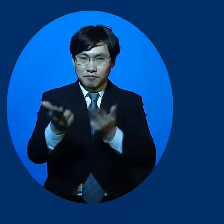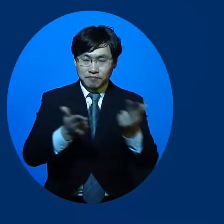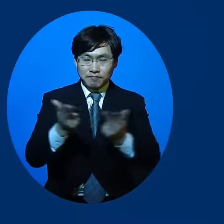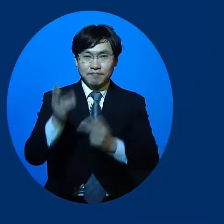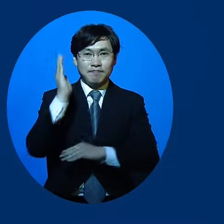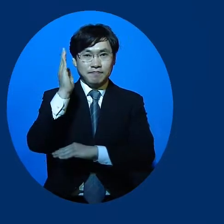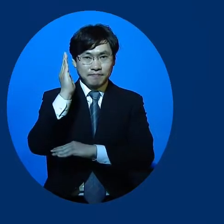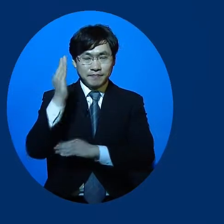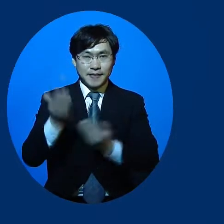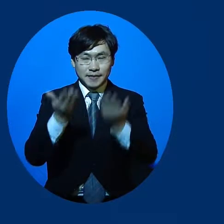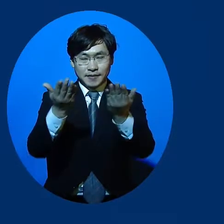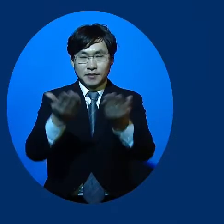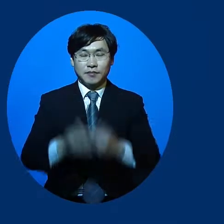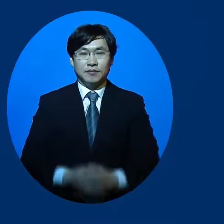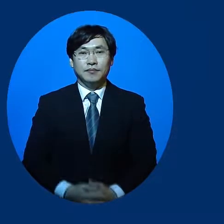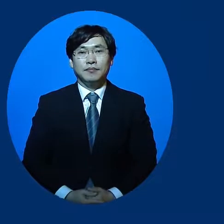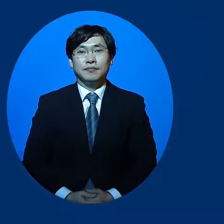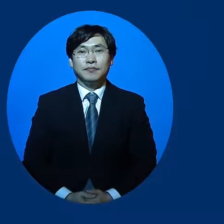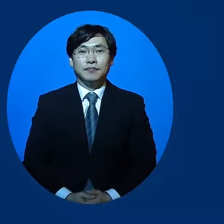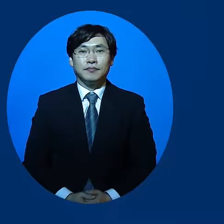하겠습니다.